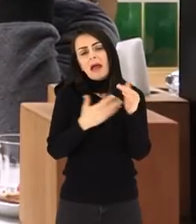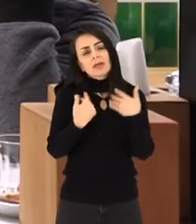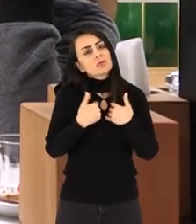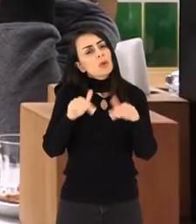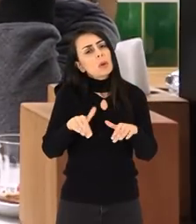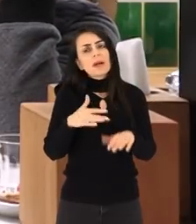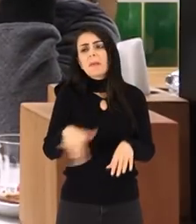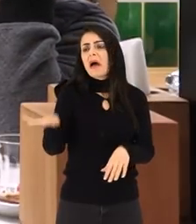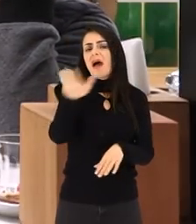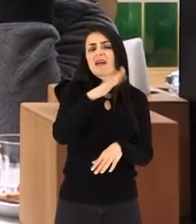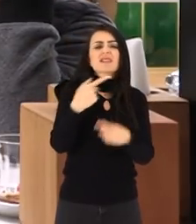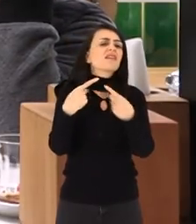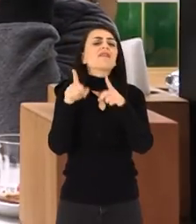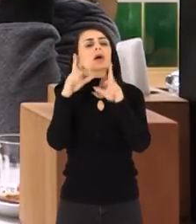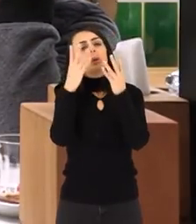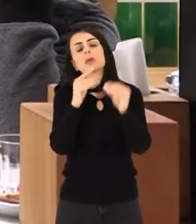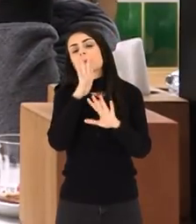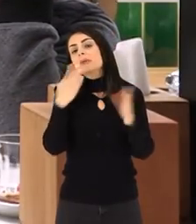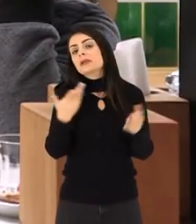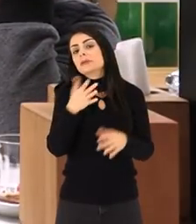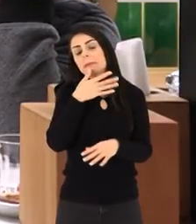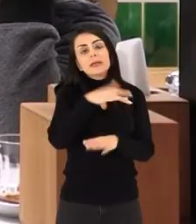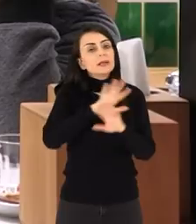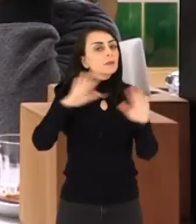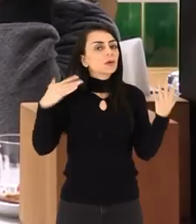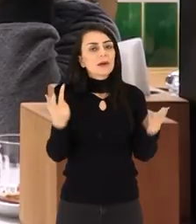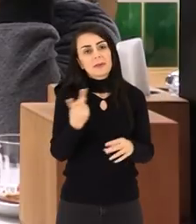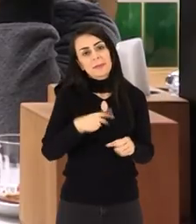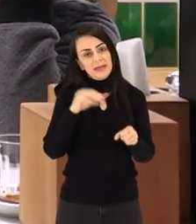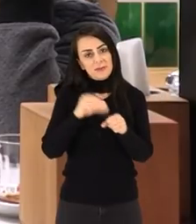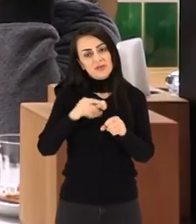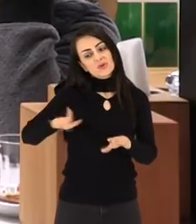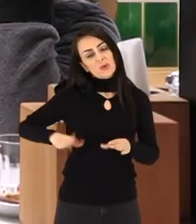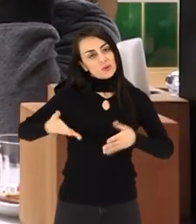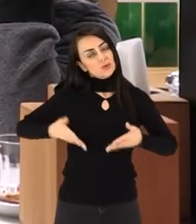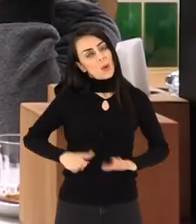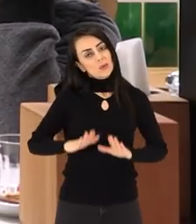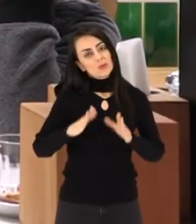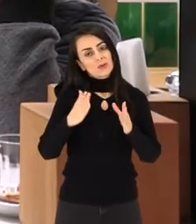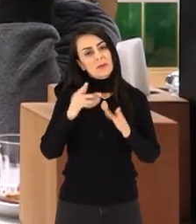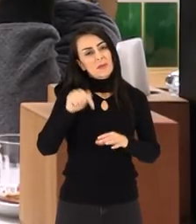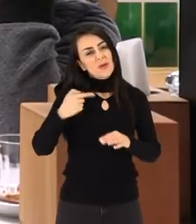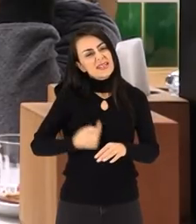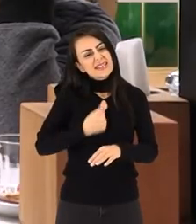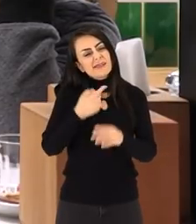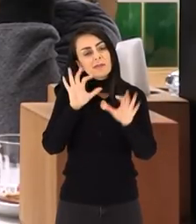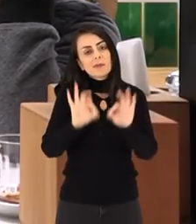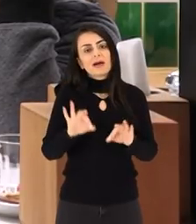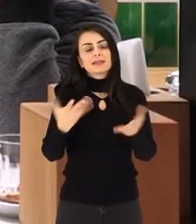benim hayatımda böyle, herkese nasıl de işte yansıdı bilemem ama benim için böyle oldu